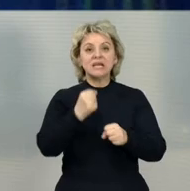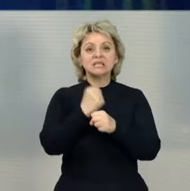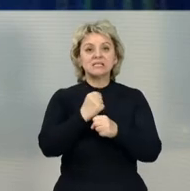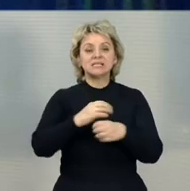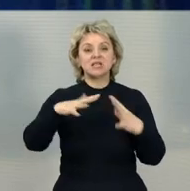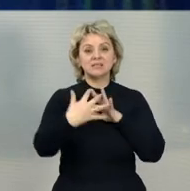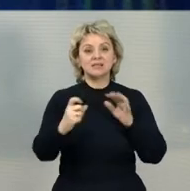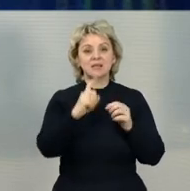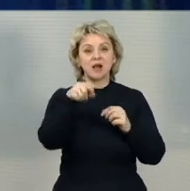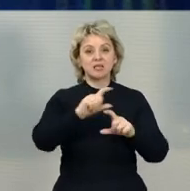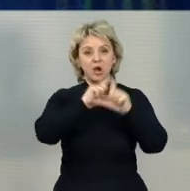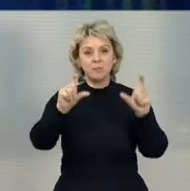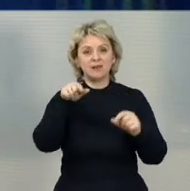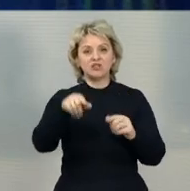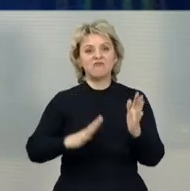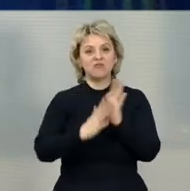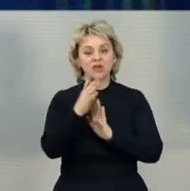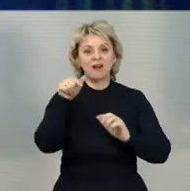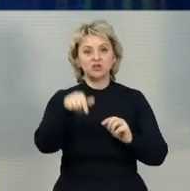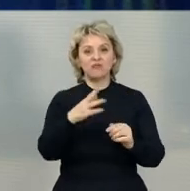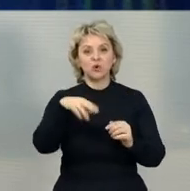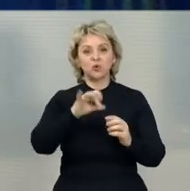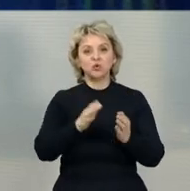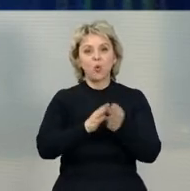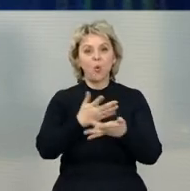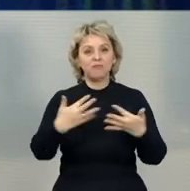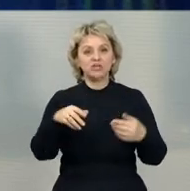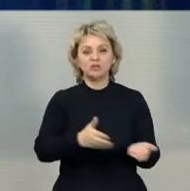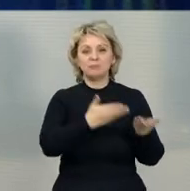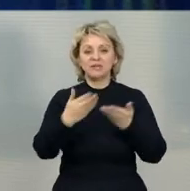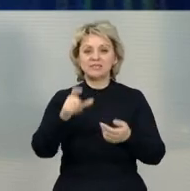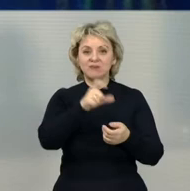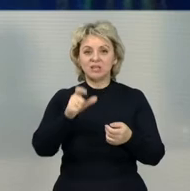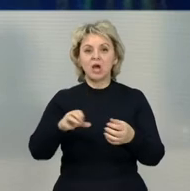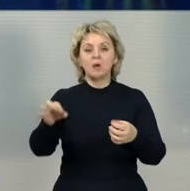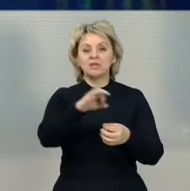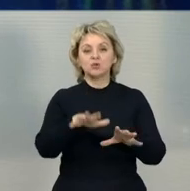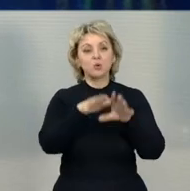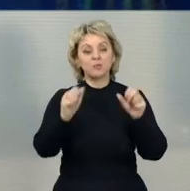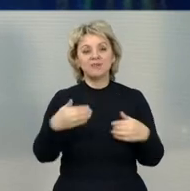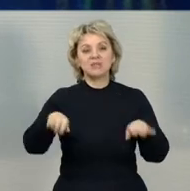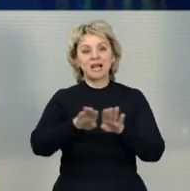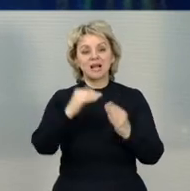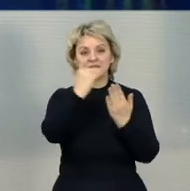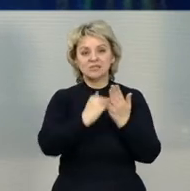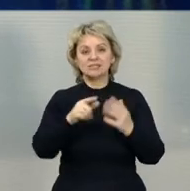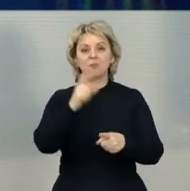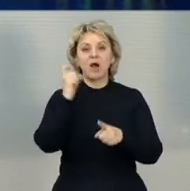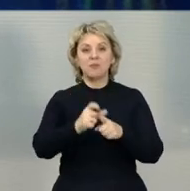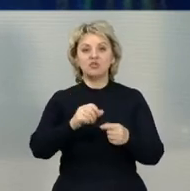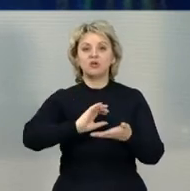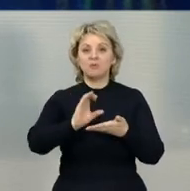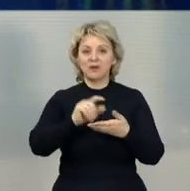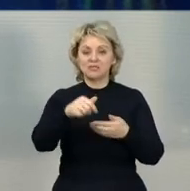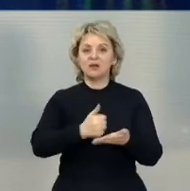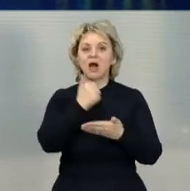Создавать сельскохозяйственные кооперативы и выращивать в них фрукты и овощи призывает дончан областное правительство. Такая система обещает